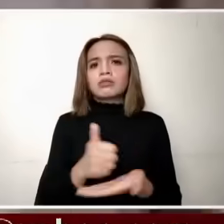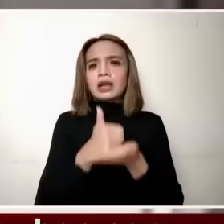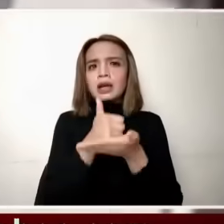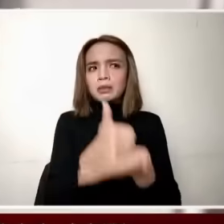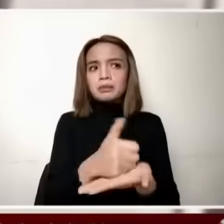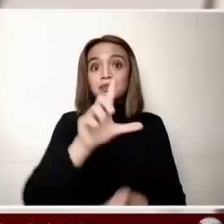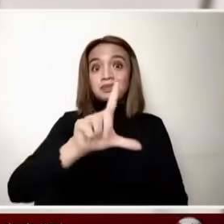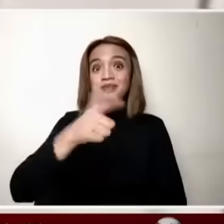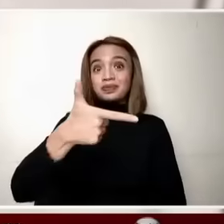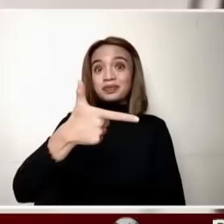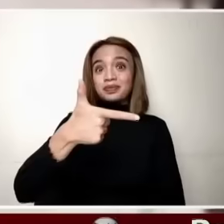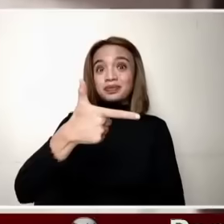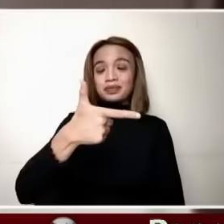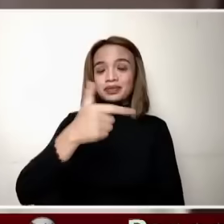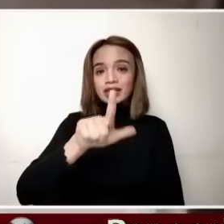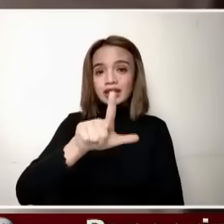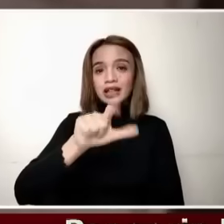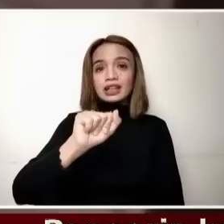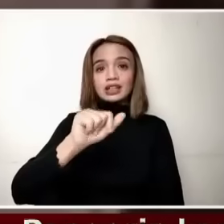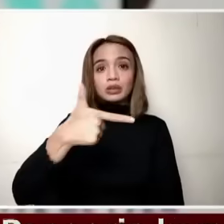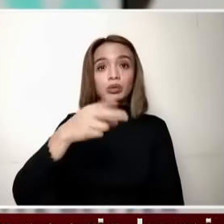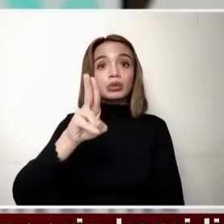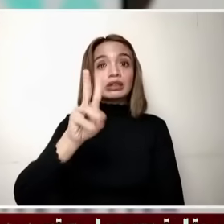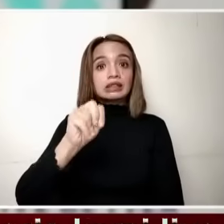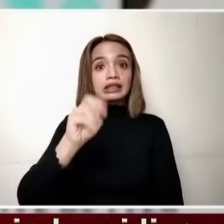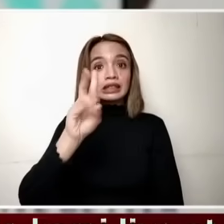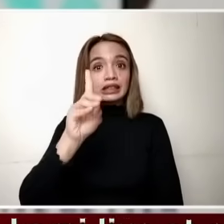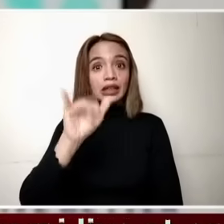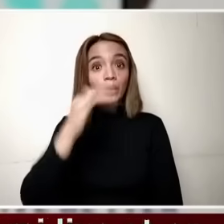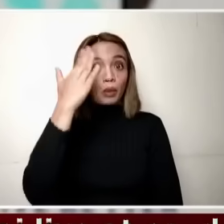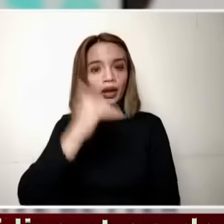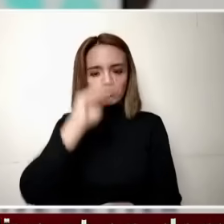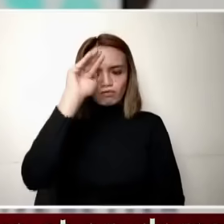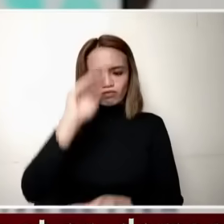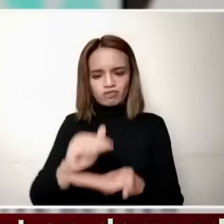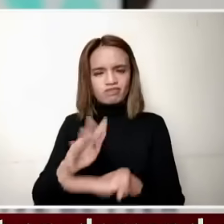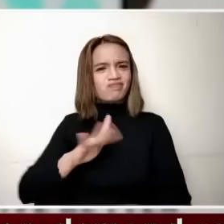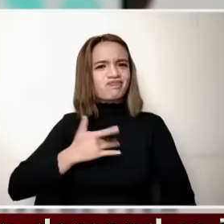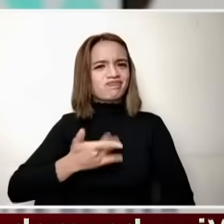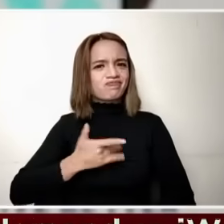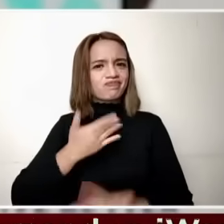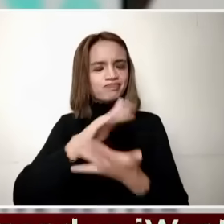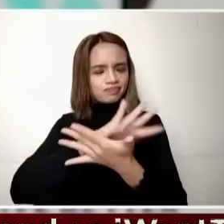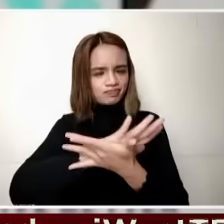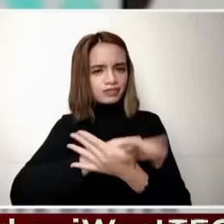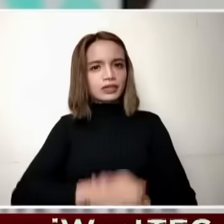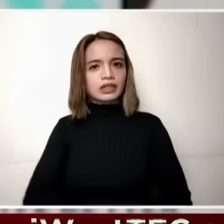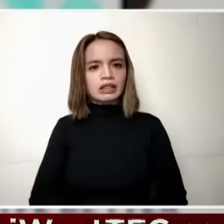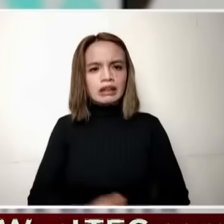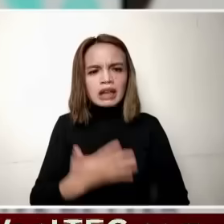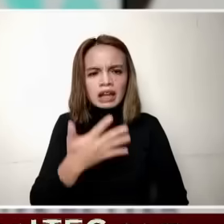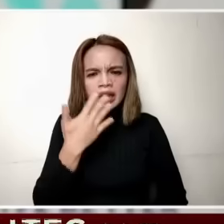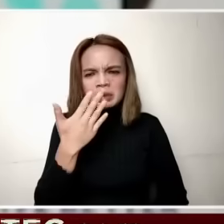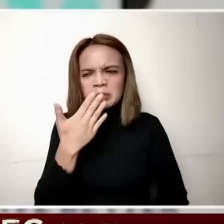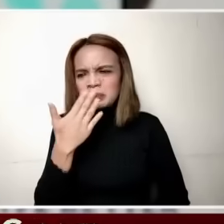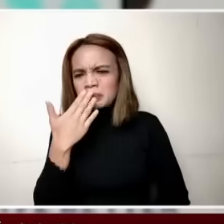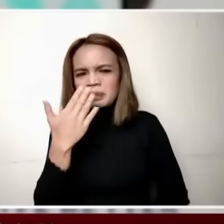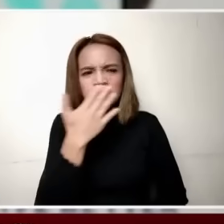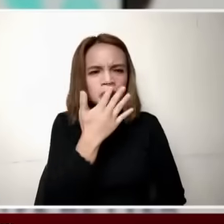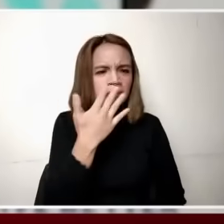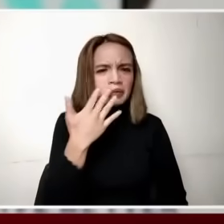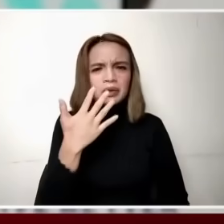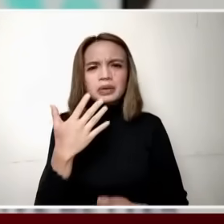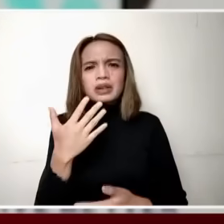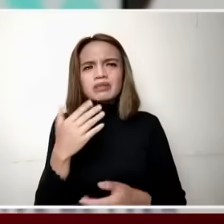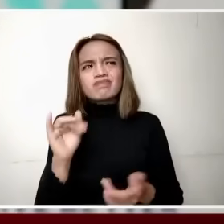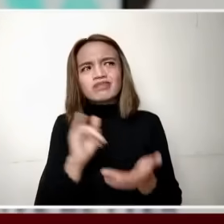para mabawasan ang sintomas ng COVID-19. Yung pagkawala ng pang-amoy, ito po yung nakitang malaking diferensya